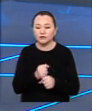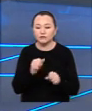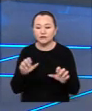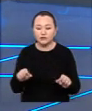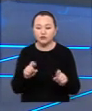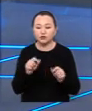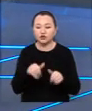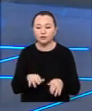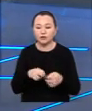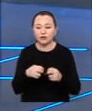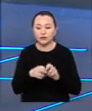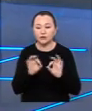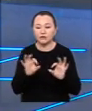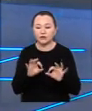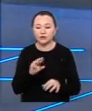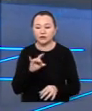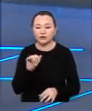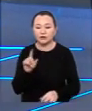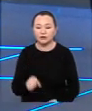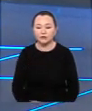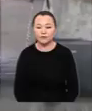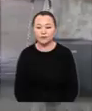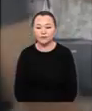чтобы решить проблему, расскажет Динара Нургалиева.